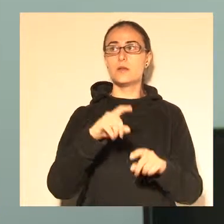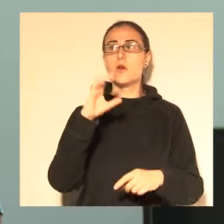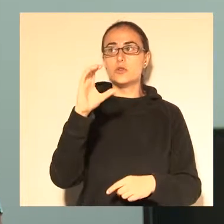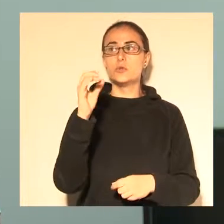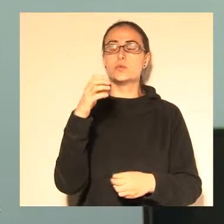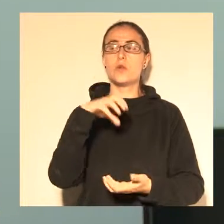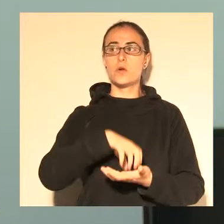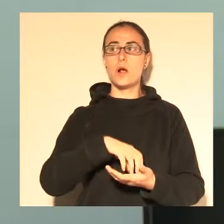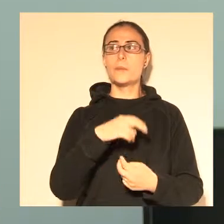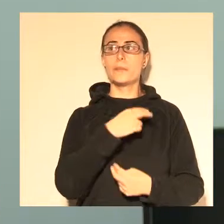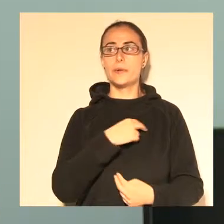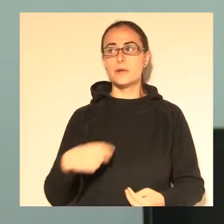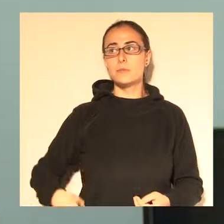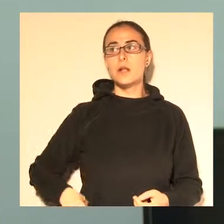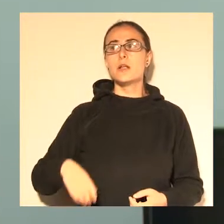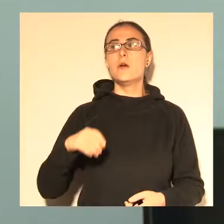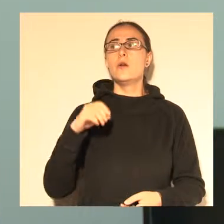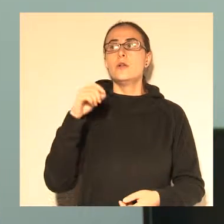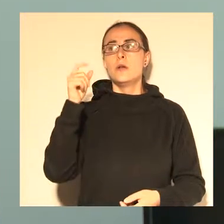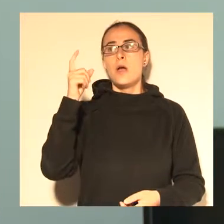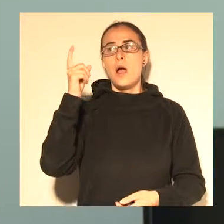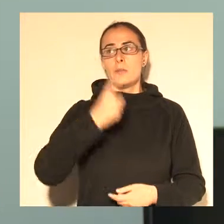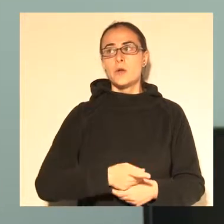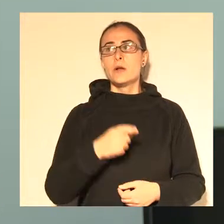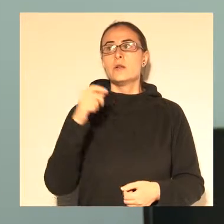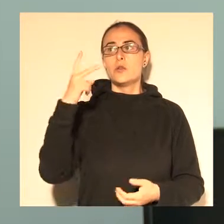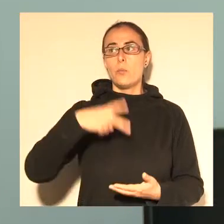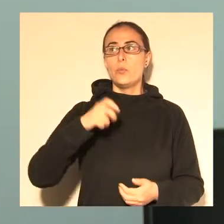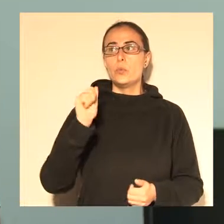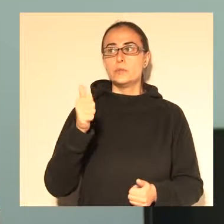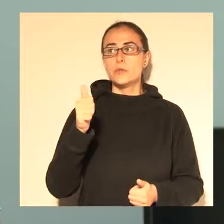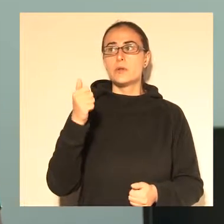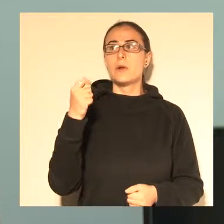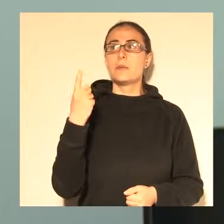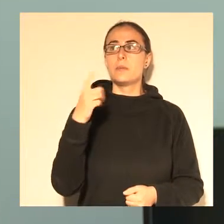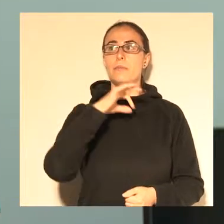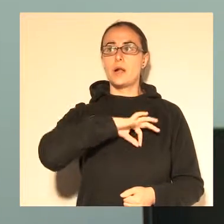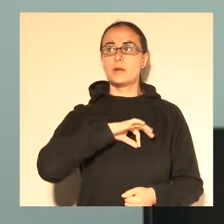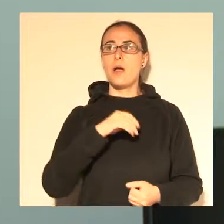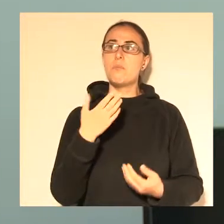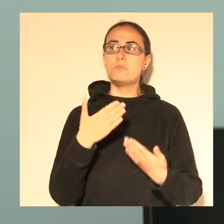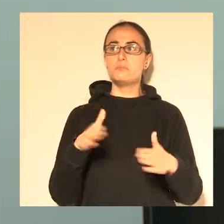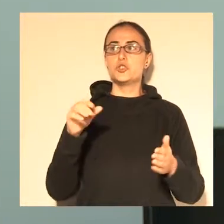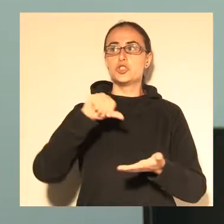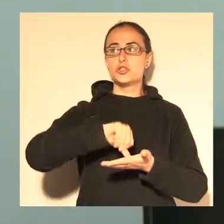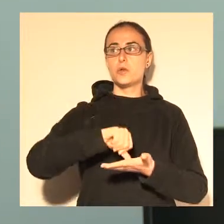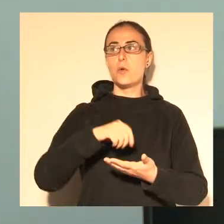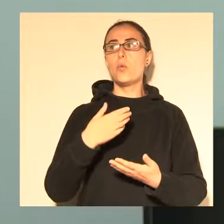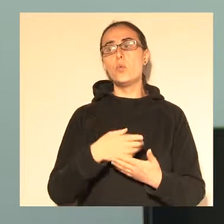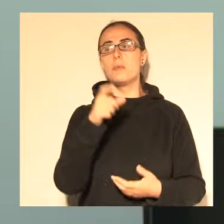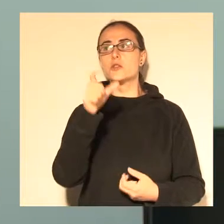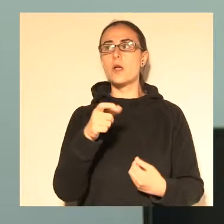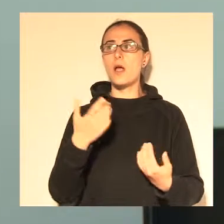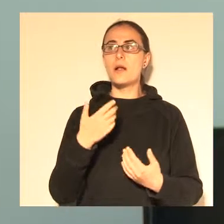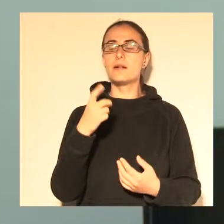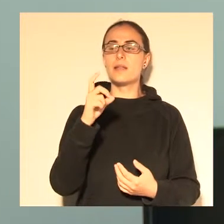Consiliul Local și primăria municipi Alba Iulia și în 2011 la 1 martie Am pornit centrul cu un personal rezonabil cu o